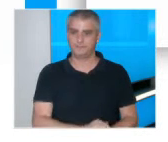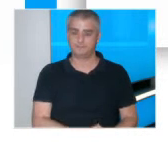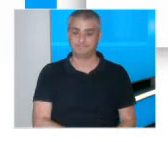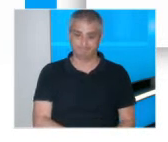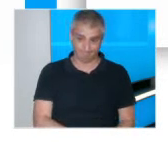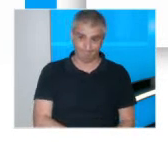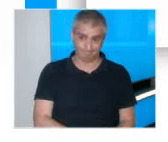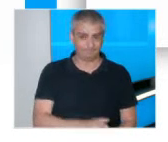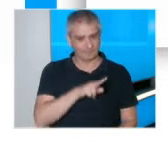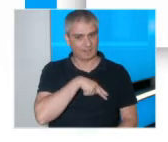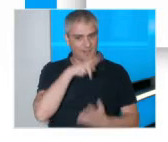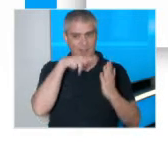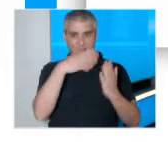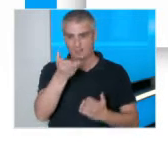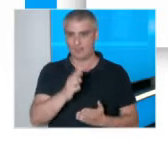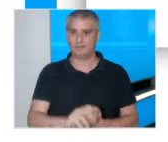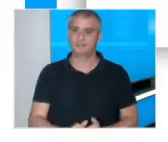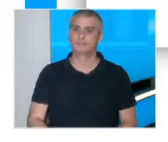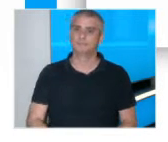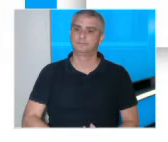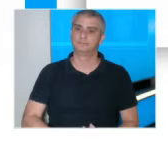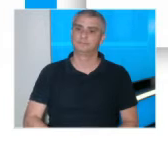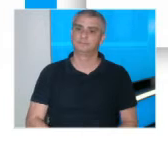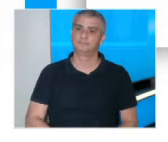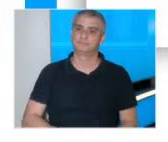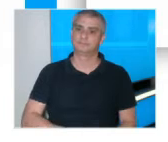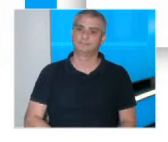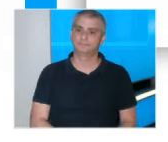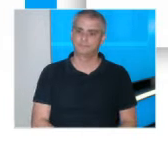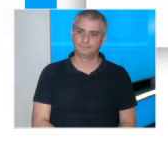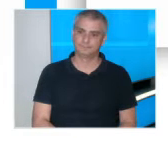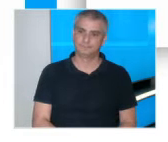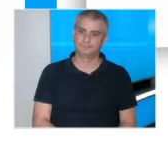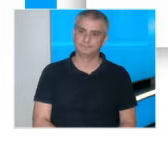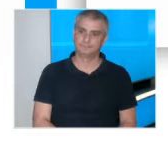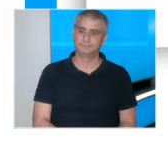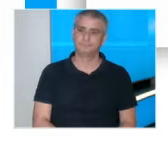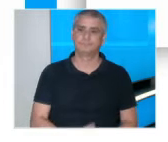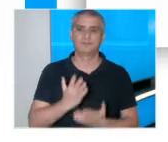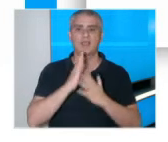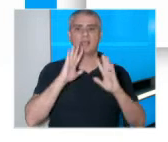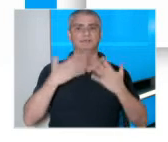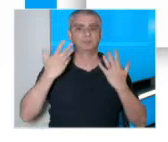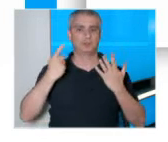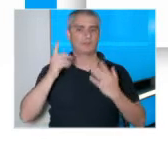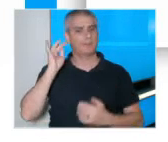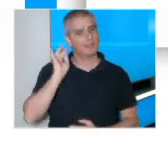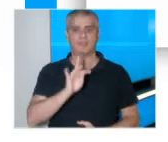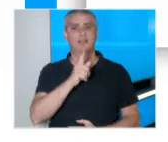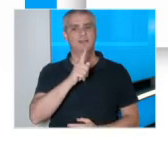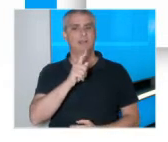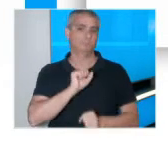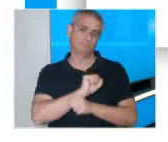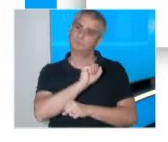כן. אתה אמון על הקראה מתוך הטלפרומטר, בבקשה. לא, אחרי עשורים שרם התנגדה